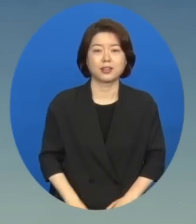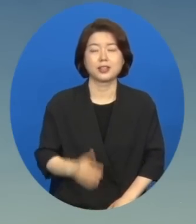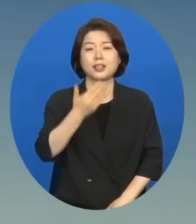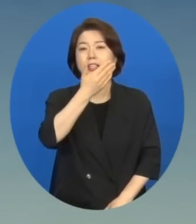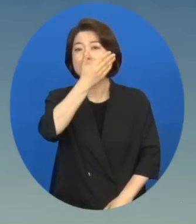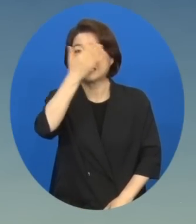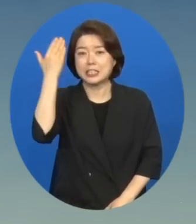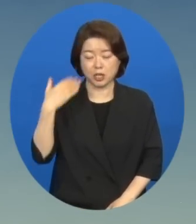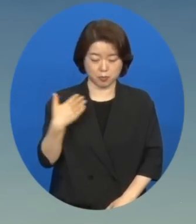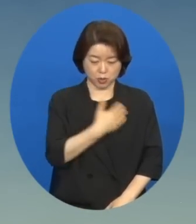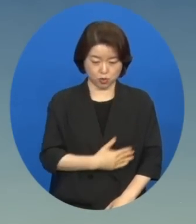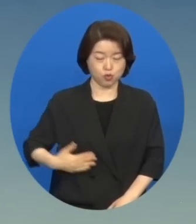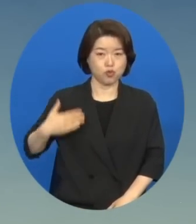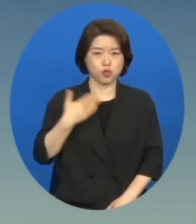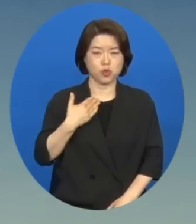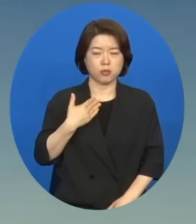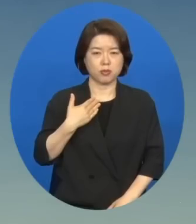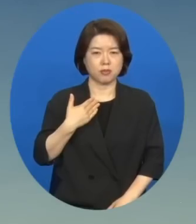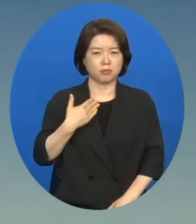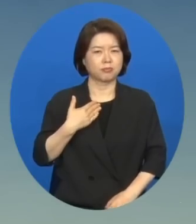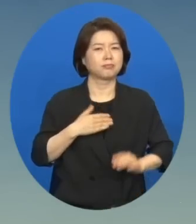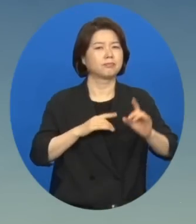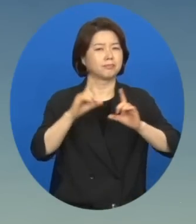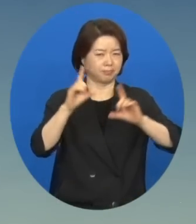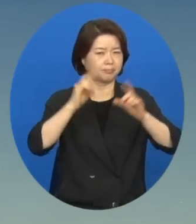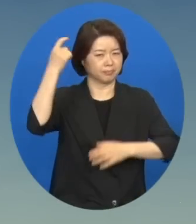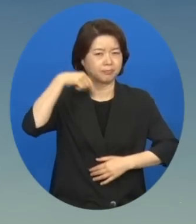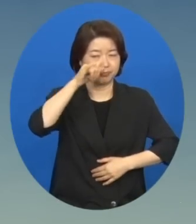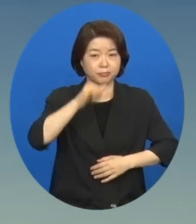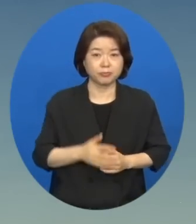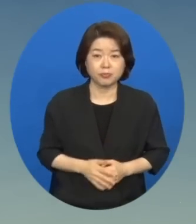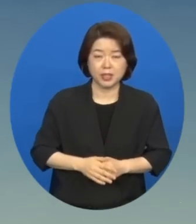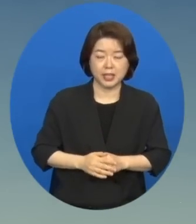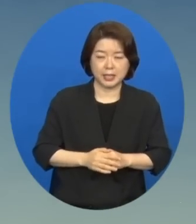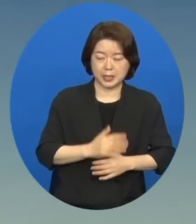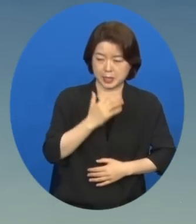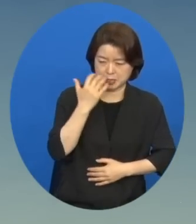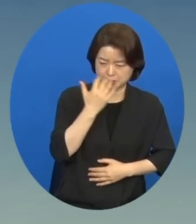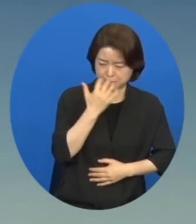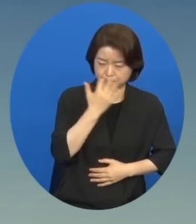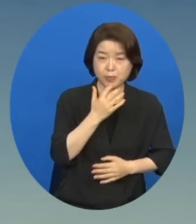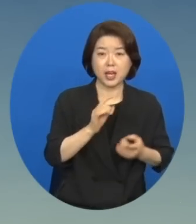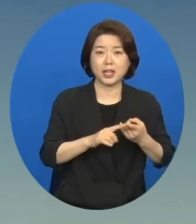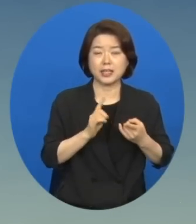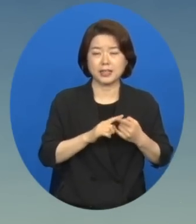젊은 이 육신의 혈기, 특별히 이 음란에 대한 이